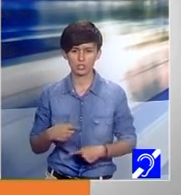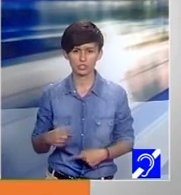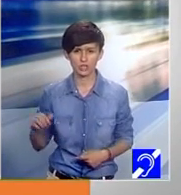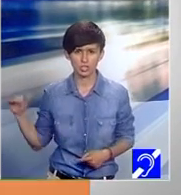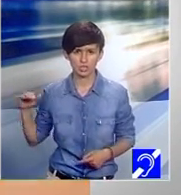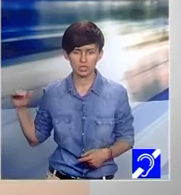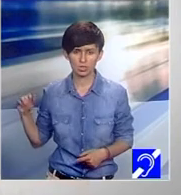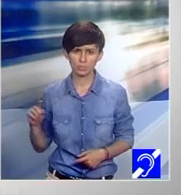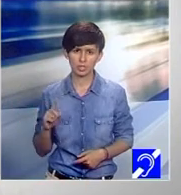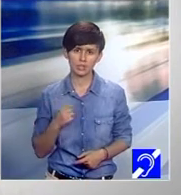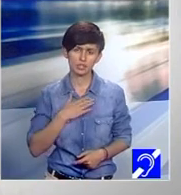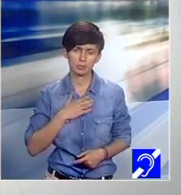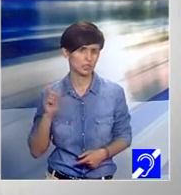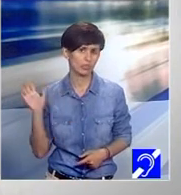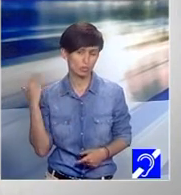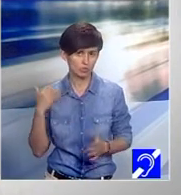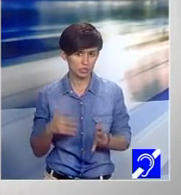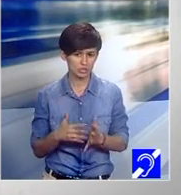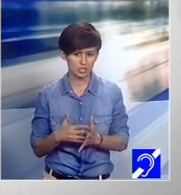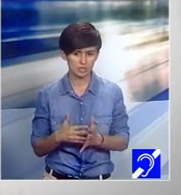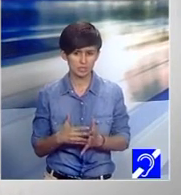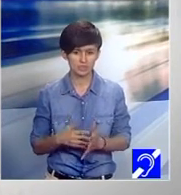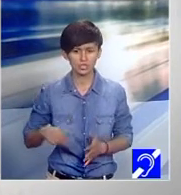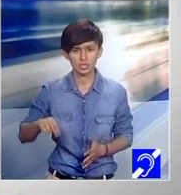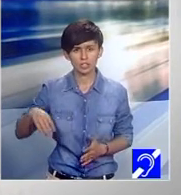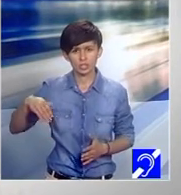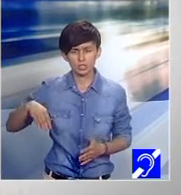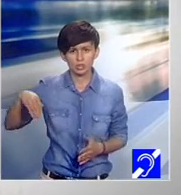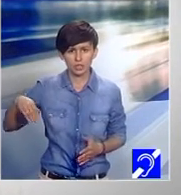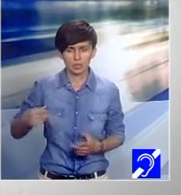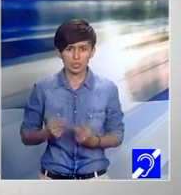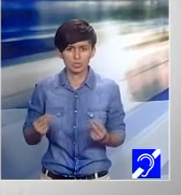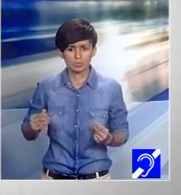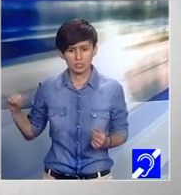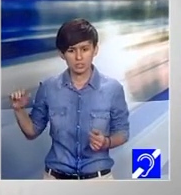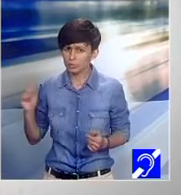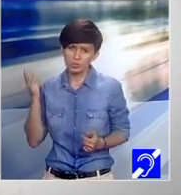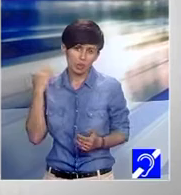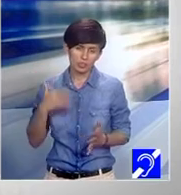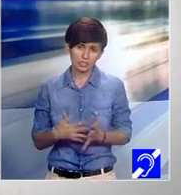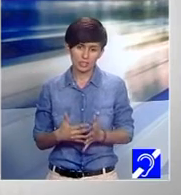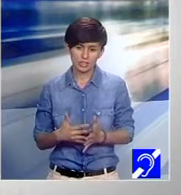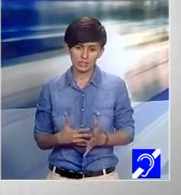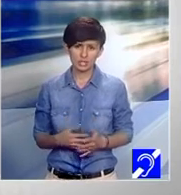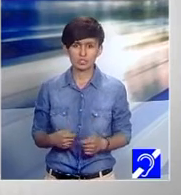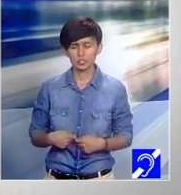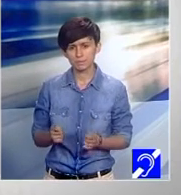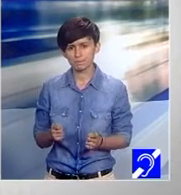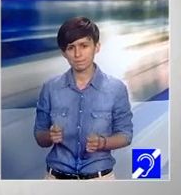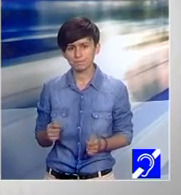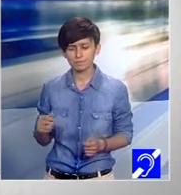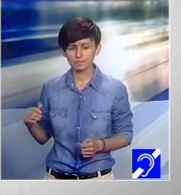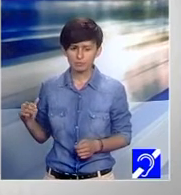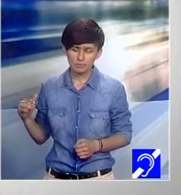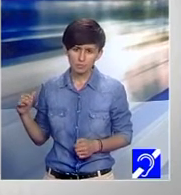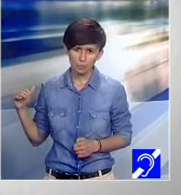mei au scăpat de la screening. Grav este că în județul Maramureș, să știți că mulți copii au scăpat de la screening, cam toți copiii care s-au născut după